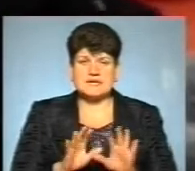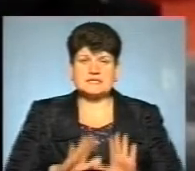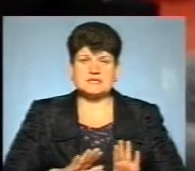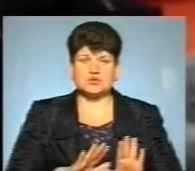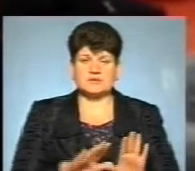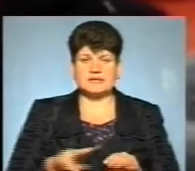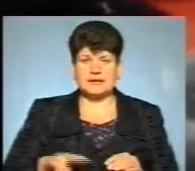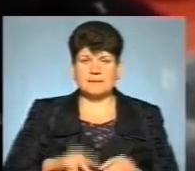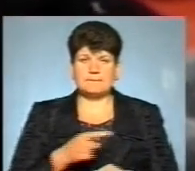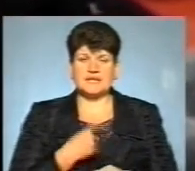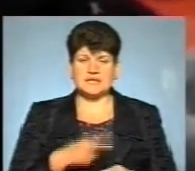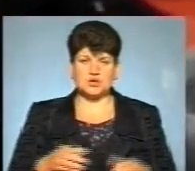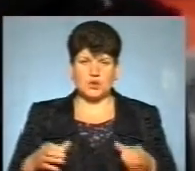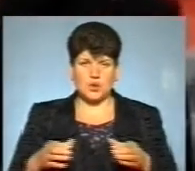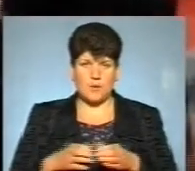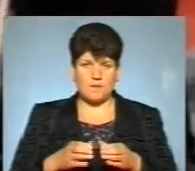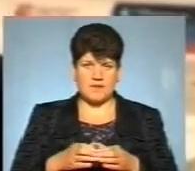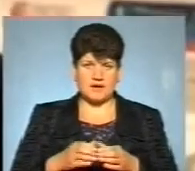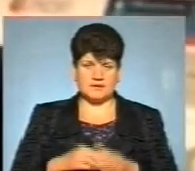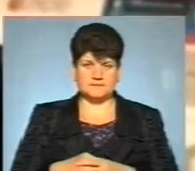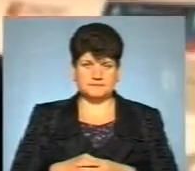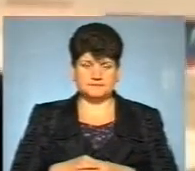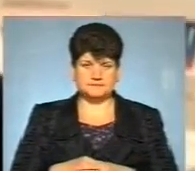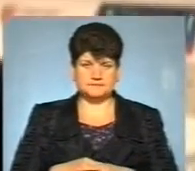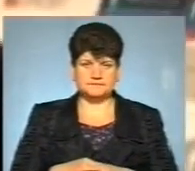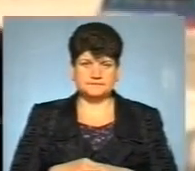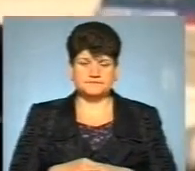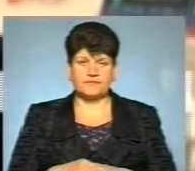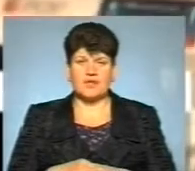заступниця директора медичної компанії Оксана Плоднікова.